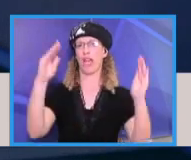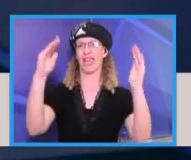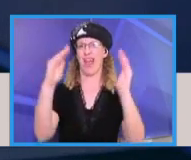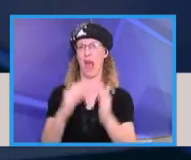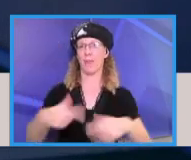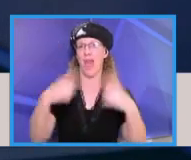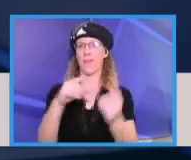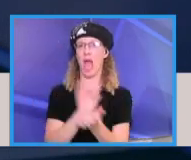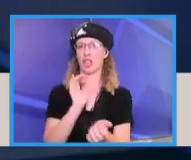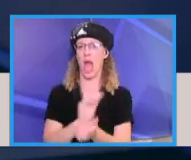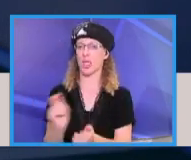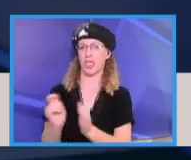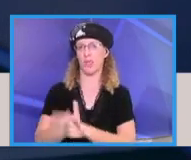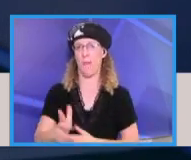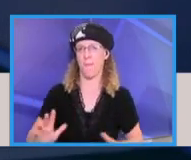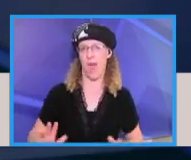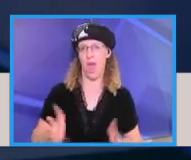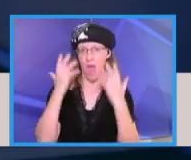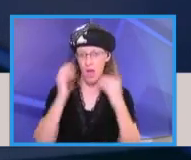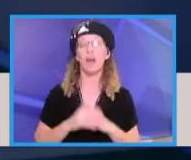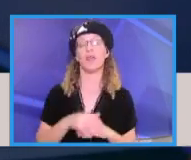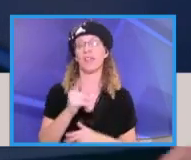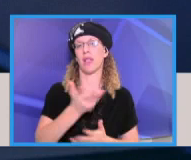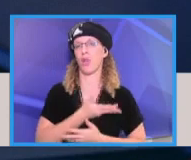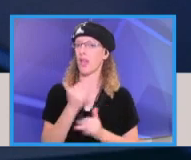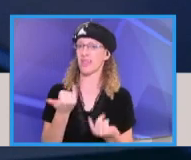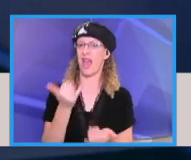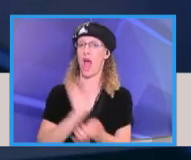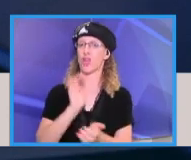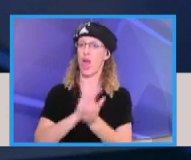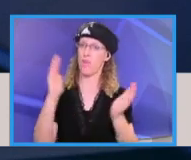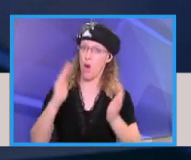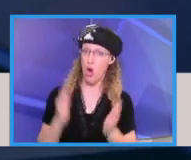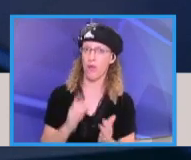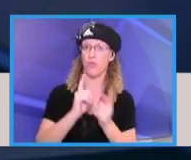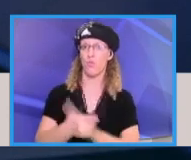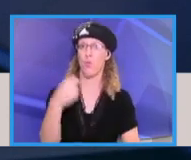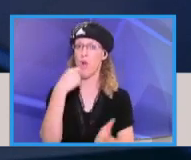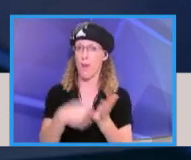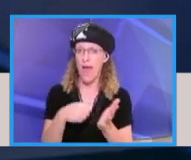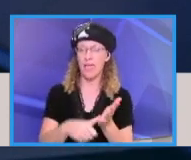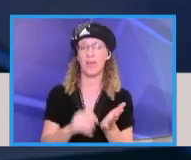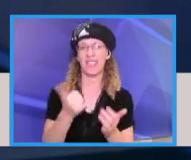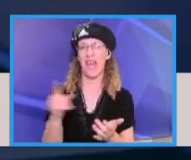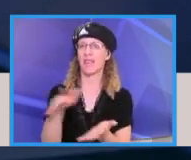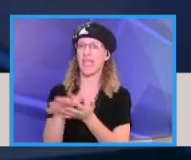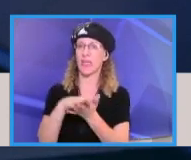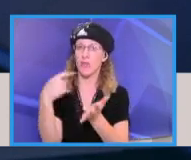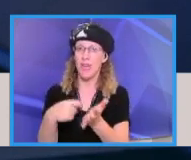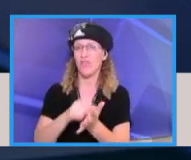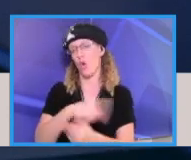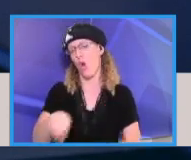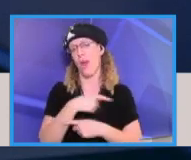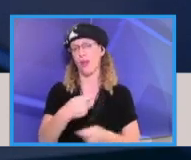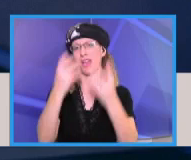בימי האשראי, וזה עוזר מאוד. זה מוריד את העלויות האשראי שלהם מול הבנקים, זה מאפשר להם תזרים מזומנים יותר טוב, וכל המשק נהנה